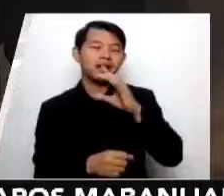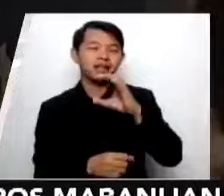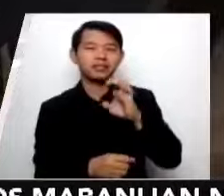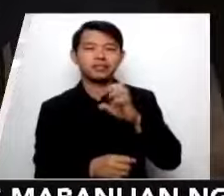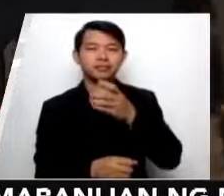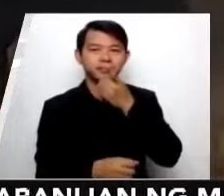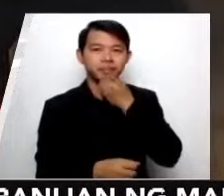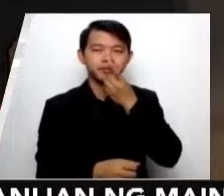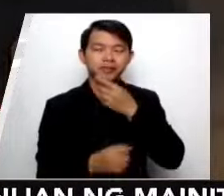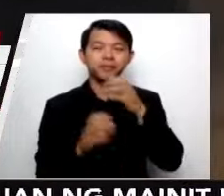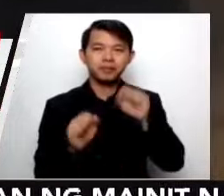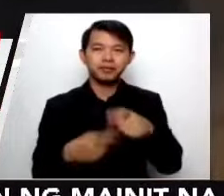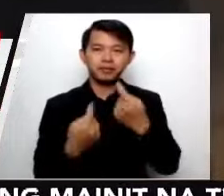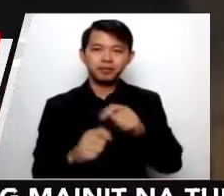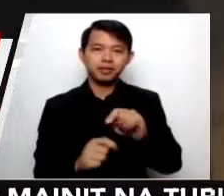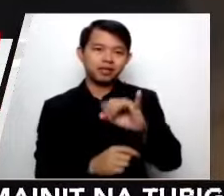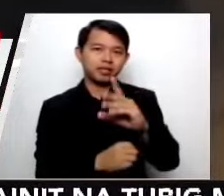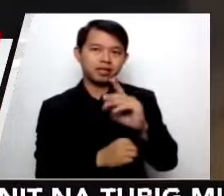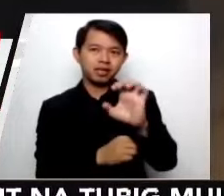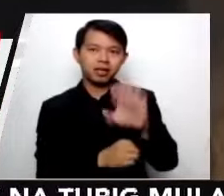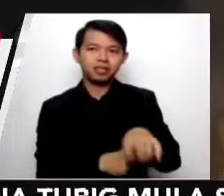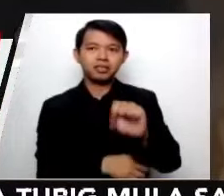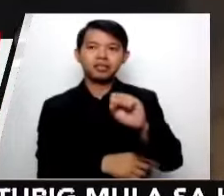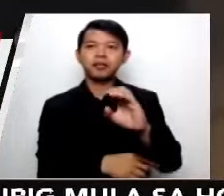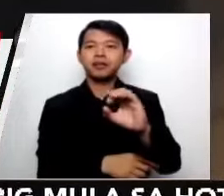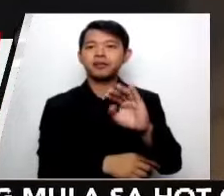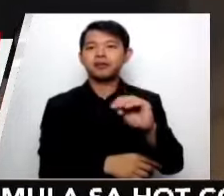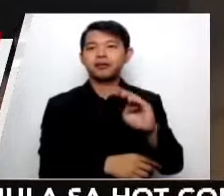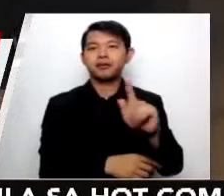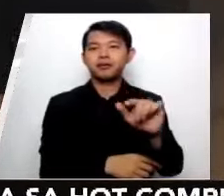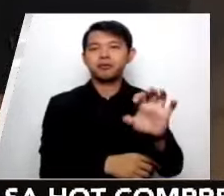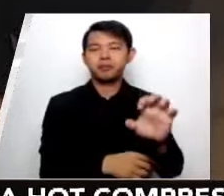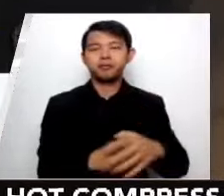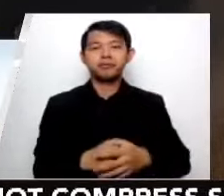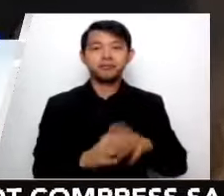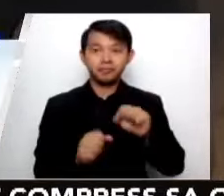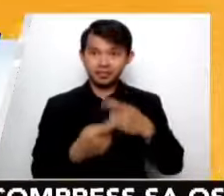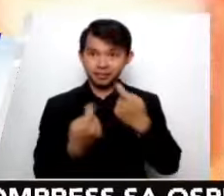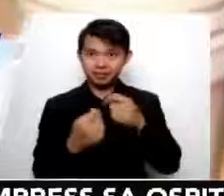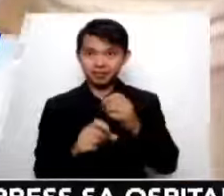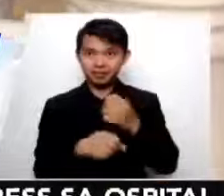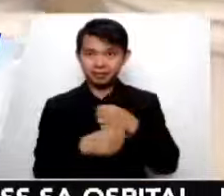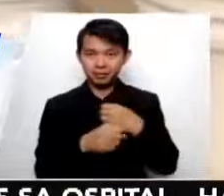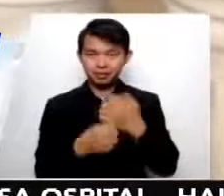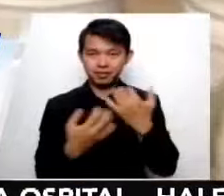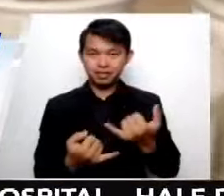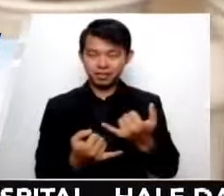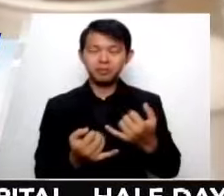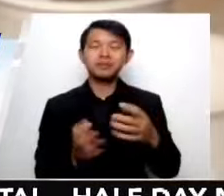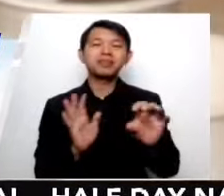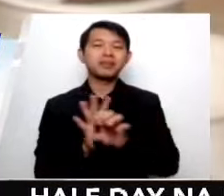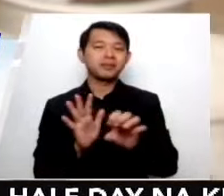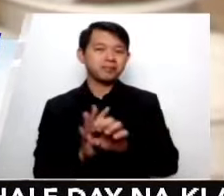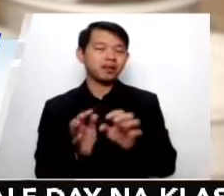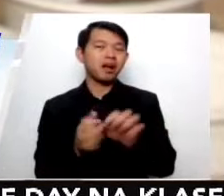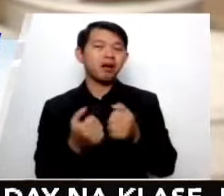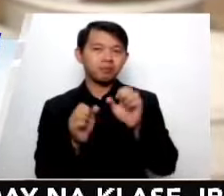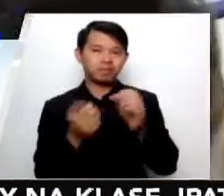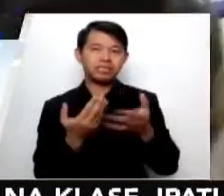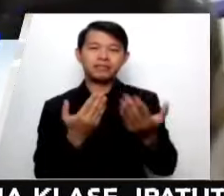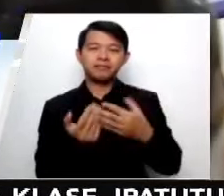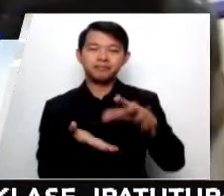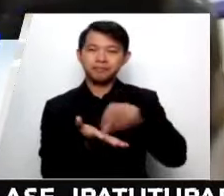Ngayon nga ay magpapasample si Chef ng dessert na kayang-kaya gawin sa bahay ng mga nanay. Ang kailangan lang, crushed